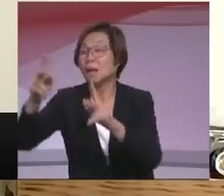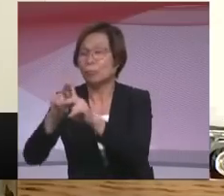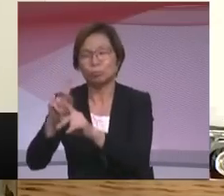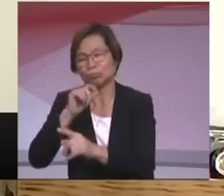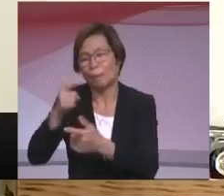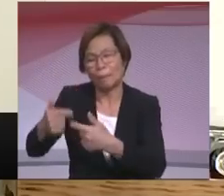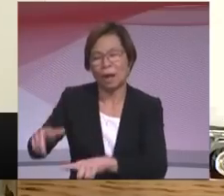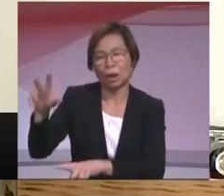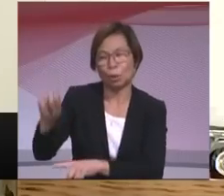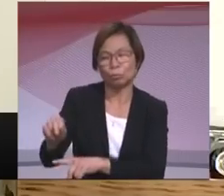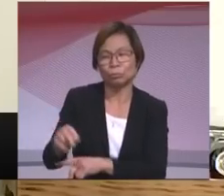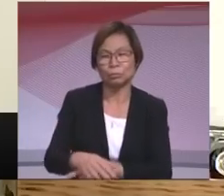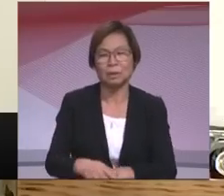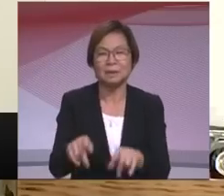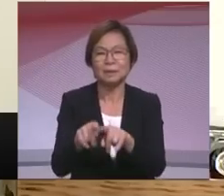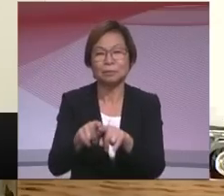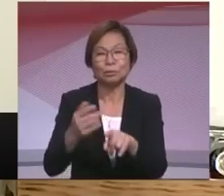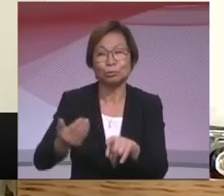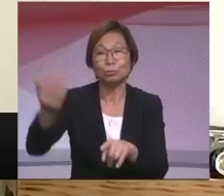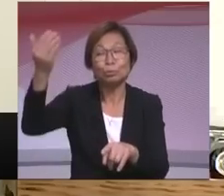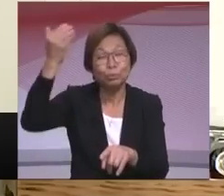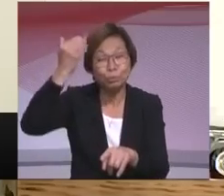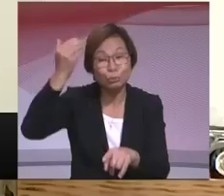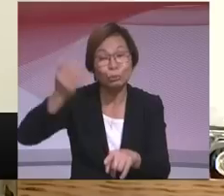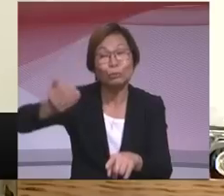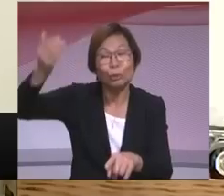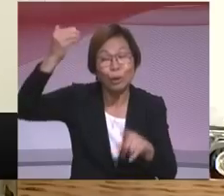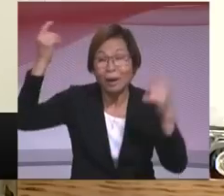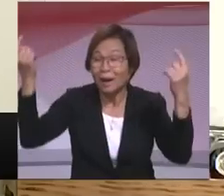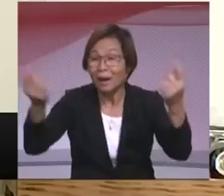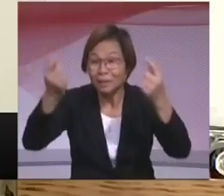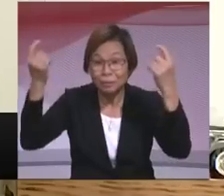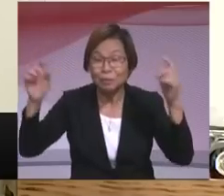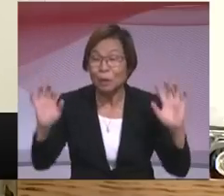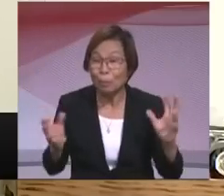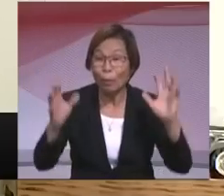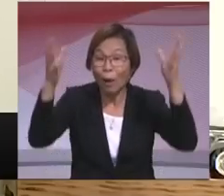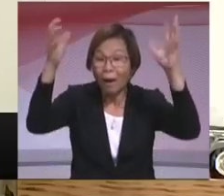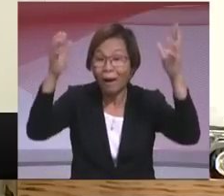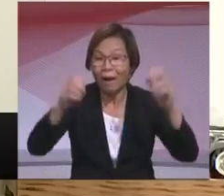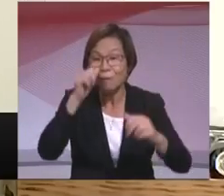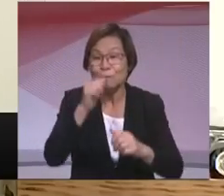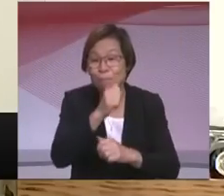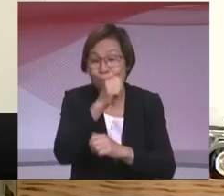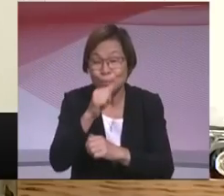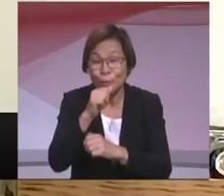kampung. Ini sama seperti waktu kita menyambut hari raya puasa waktu PKP dulu.